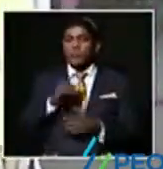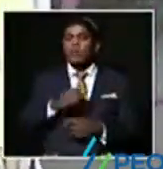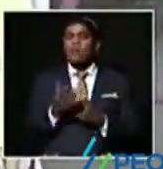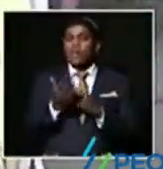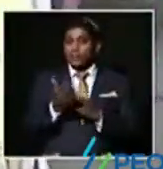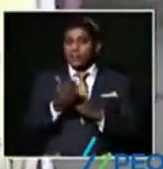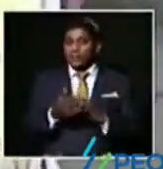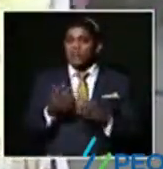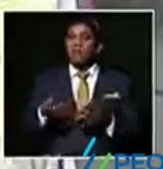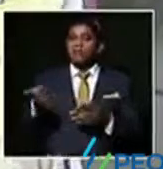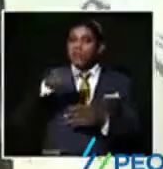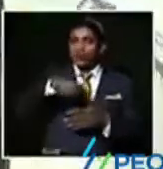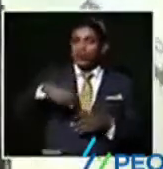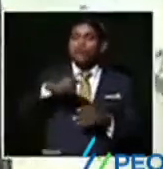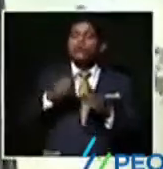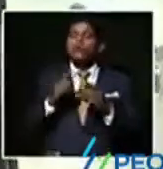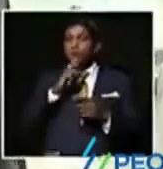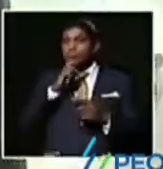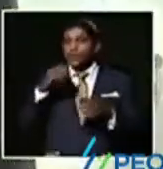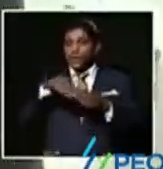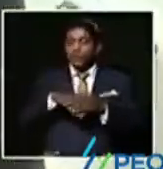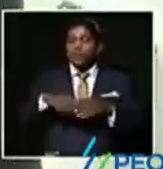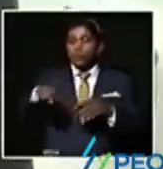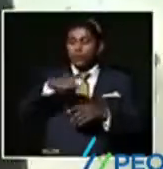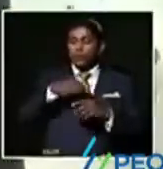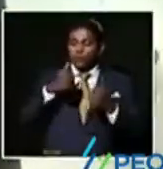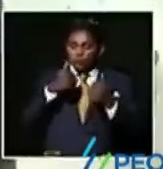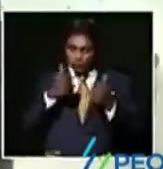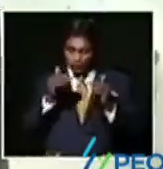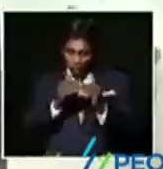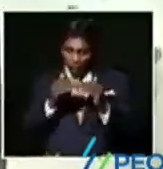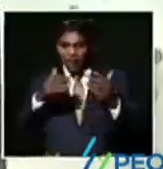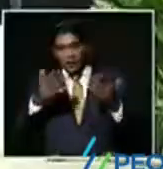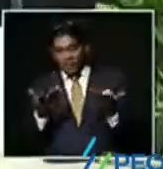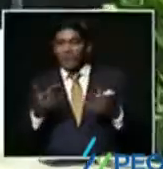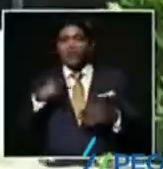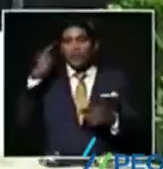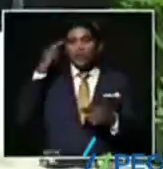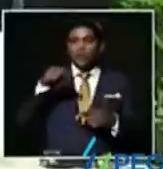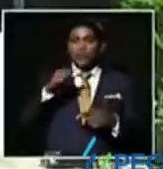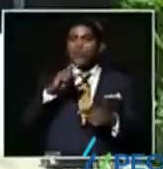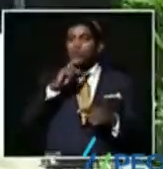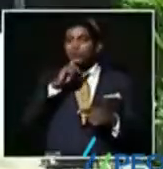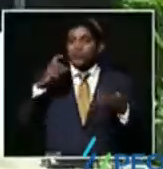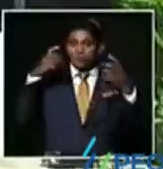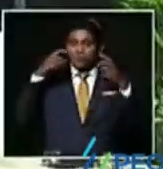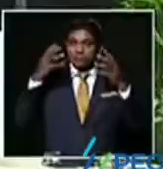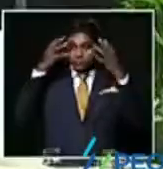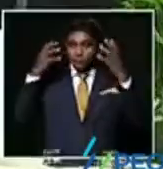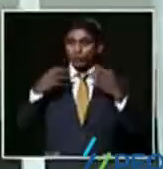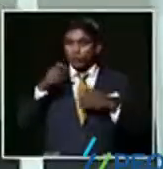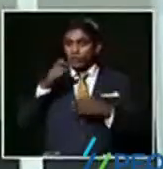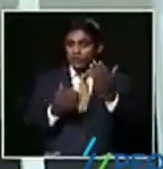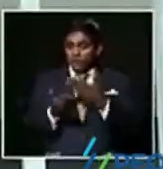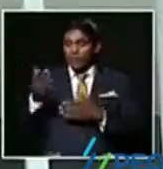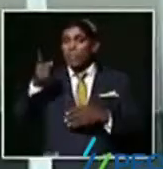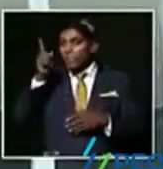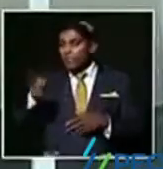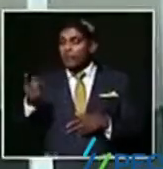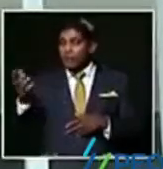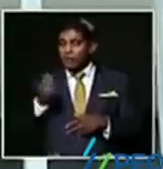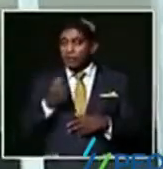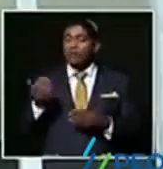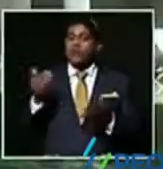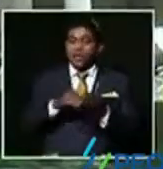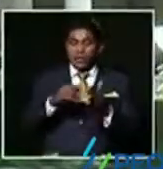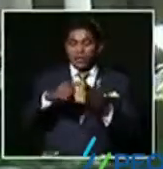පූර්ණ අධිකරණයක් ස්ථාපිත කිරීම සුදුසුද නැද්ද යන්න සලකා බැලීම සඳහා අගවිනිසුරුවරයාට යොමු කර තීරණය ලබා ගැනීමට නැවත ජුනි